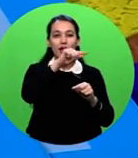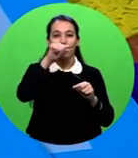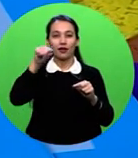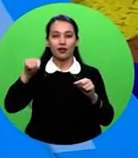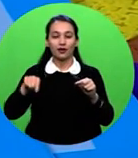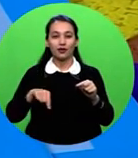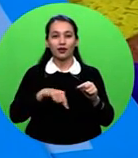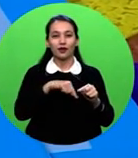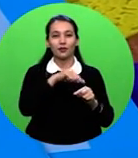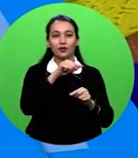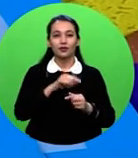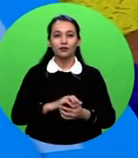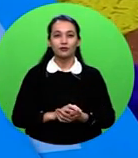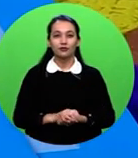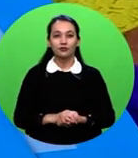harakatlantiramiz.